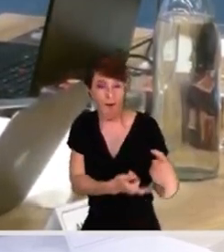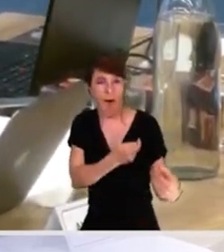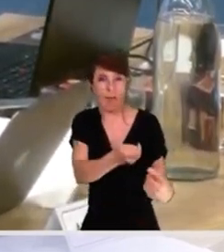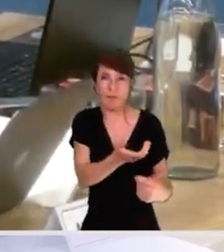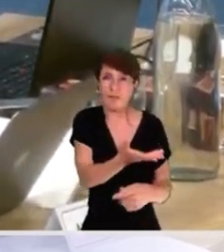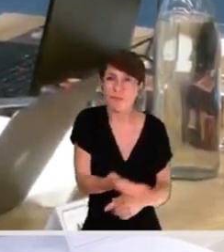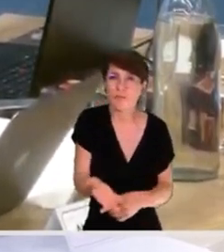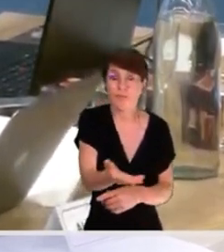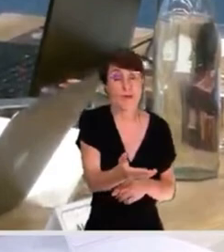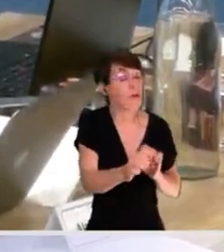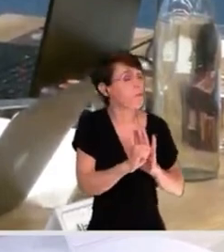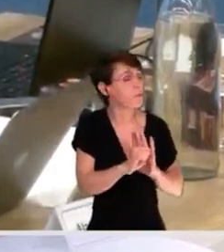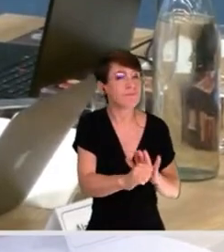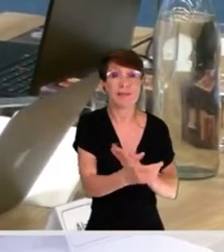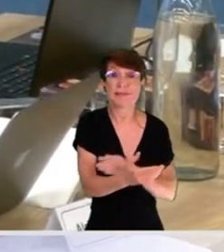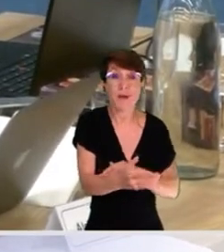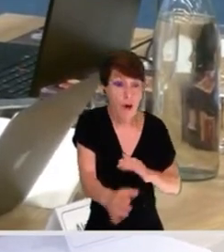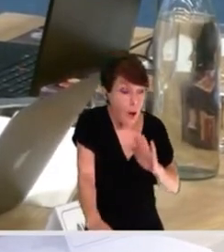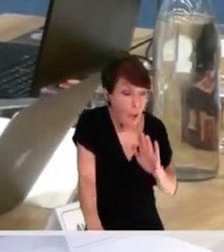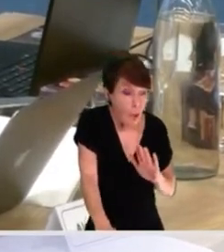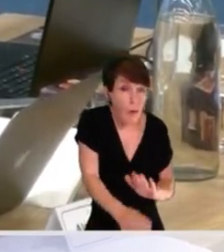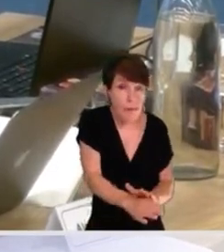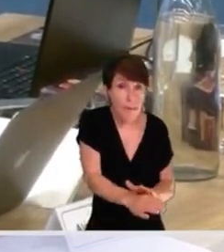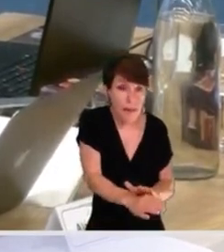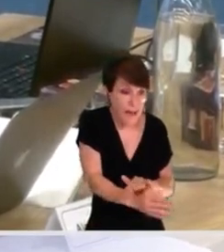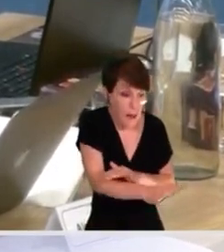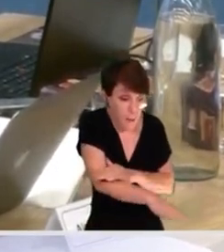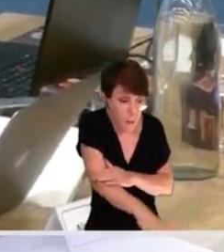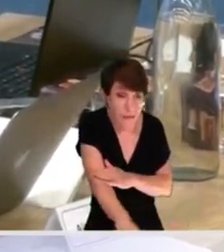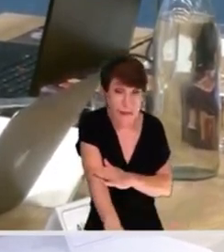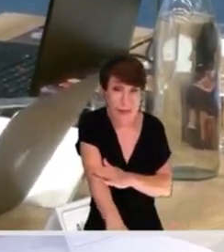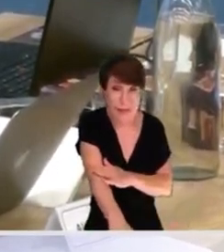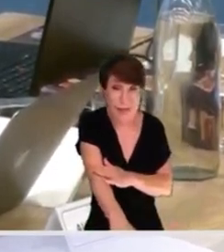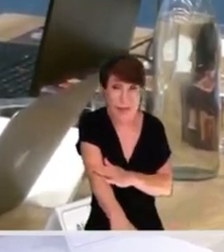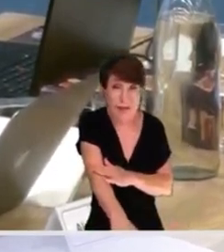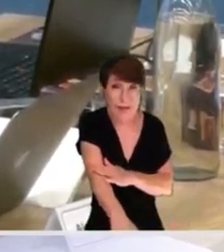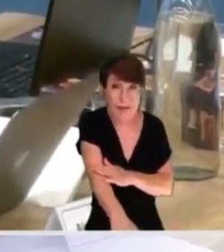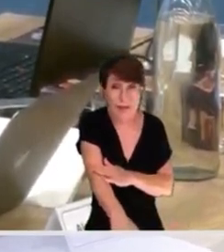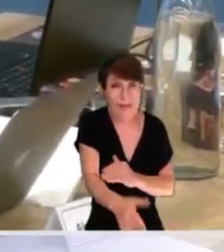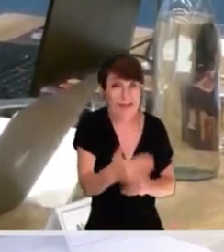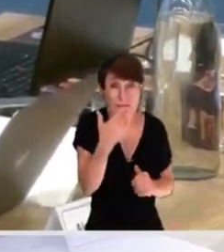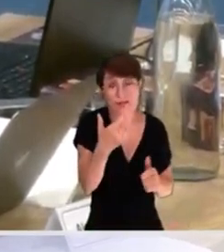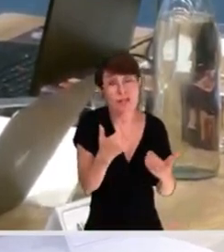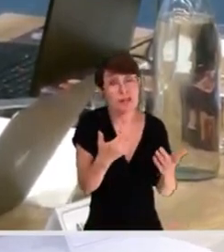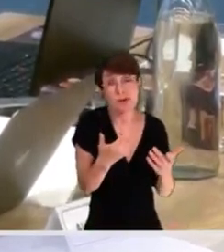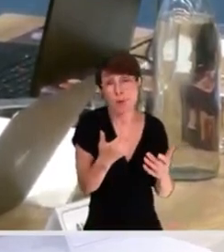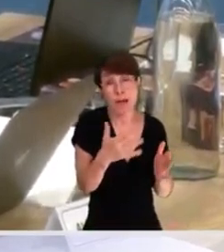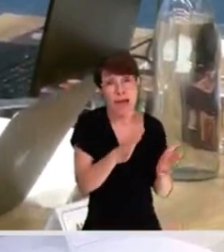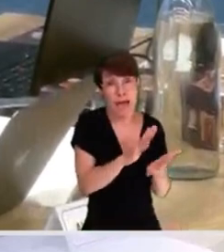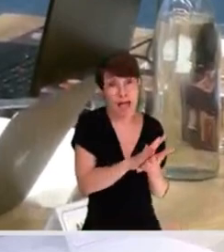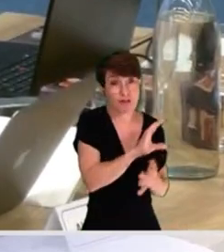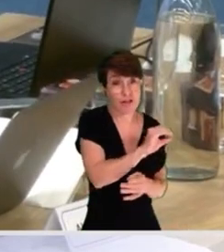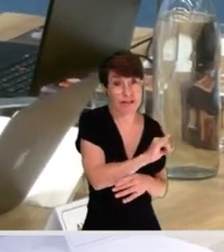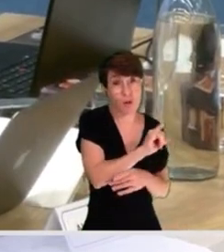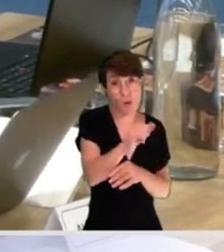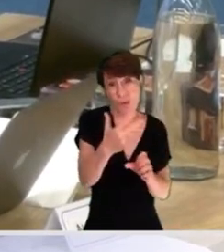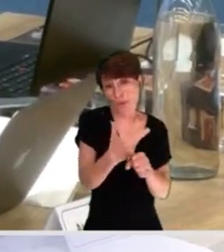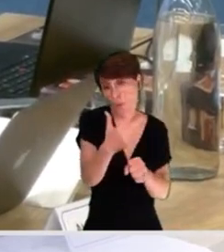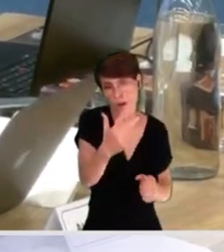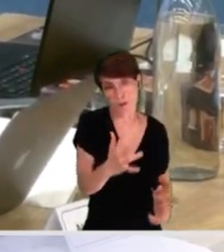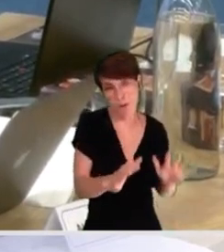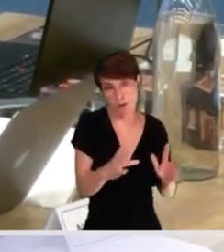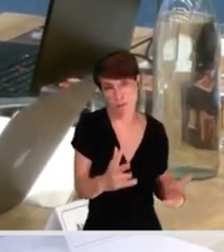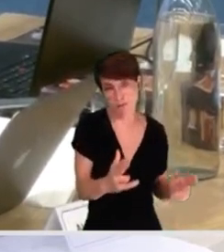de la petite enfance, du départ dans la vie, qui commence effectivement dans les 1000 premiers jours de l'enfant, parce